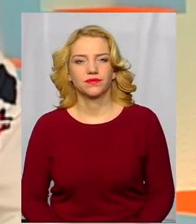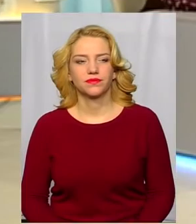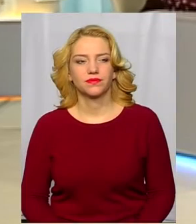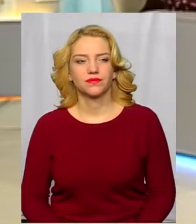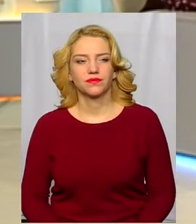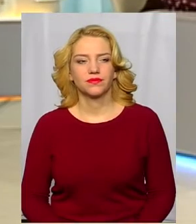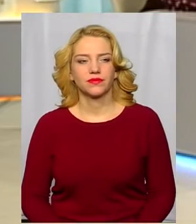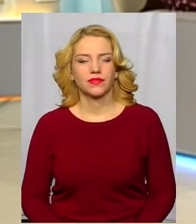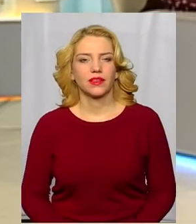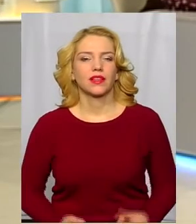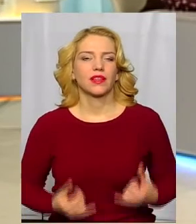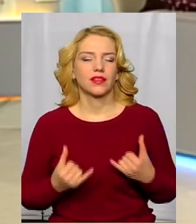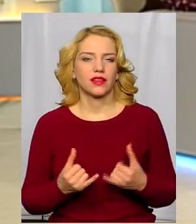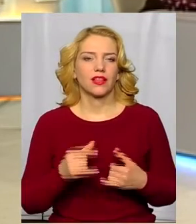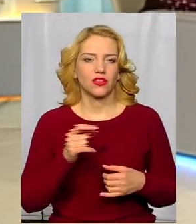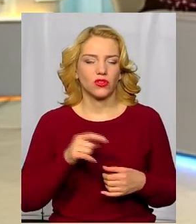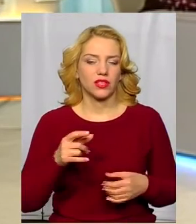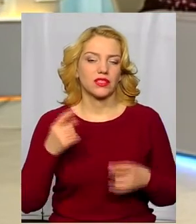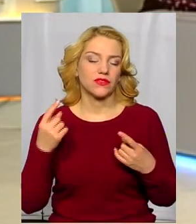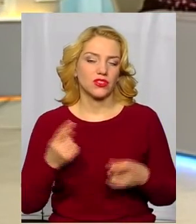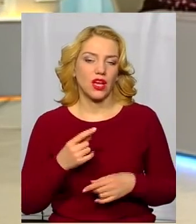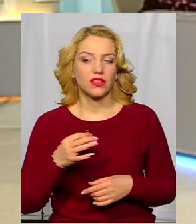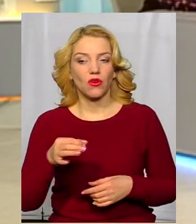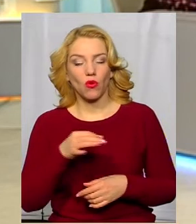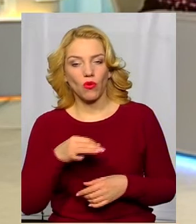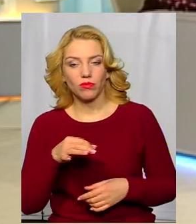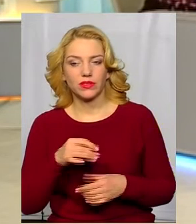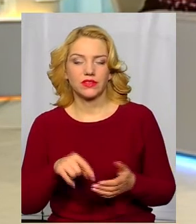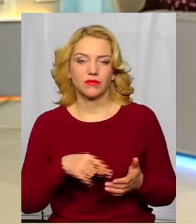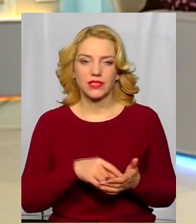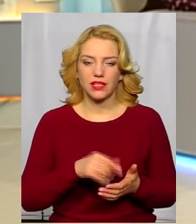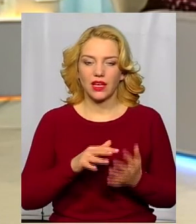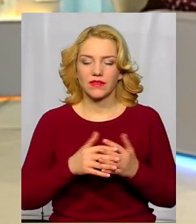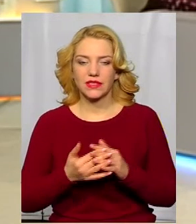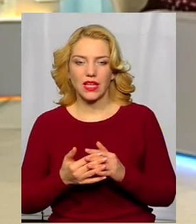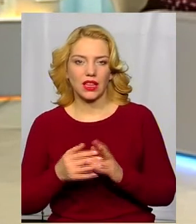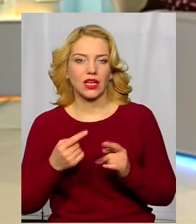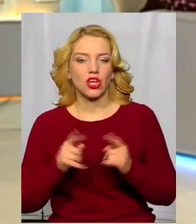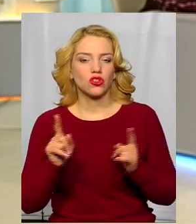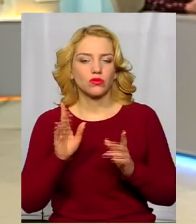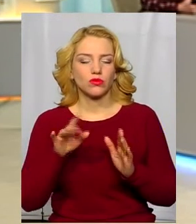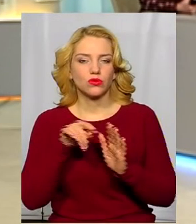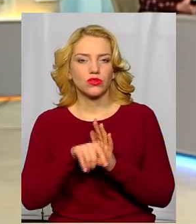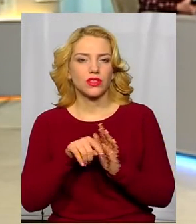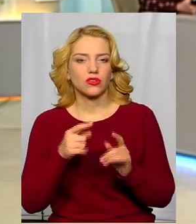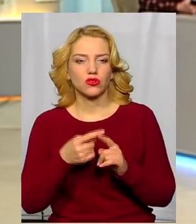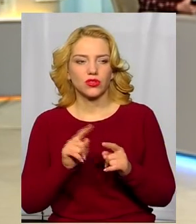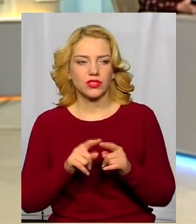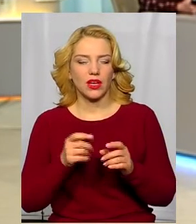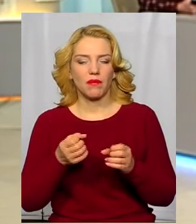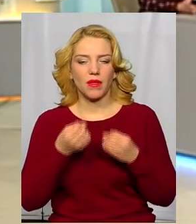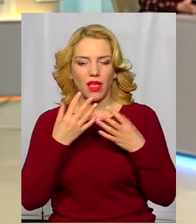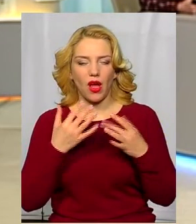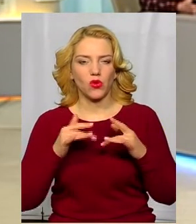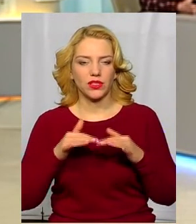Для звичайних людей у місті, в містах, в області, а можливо і по селах, що буде ознакою того, що от ця вже акція